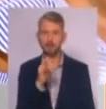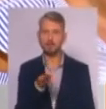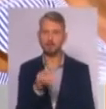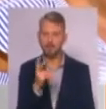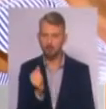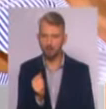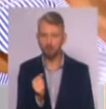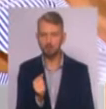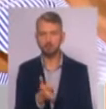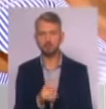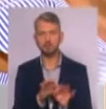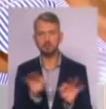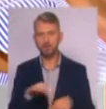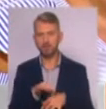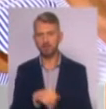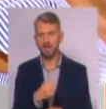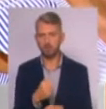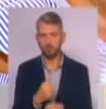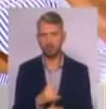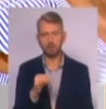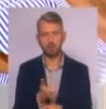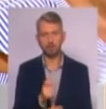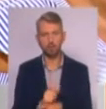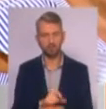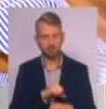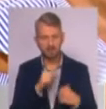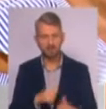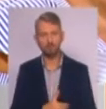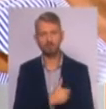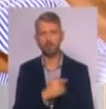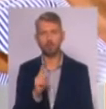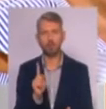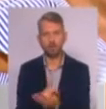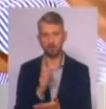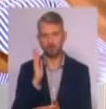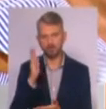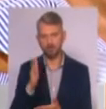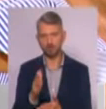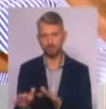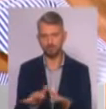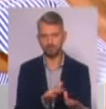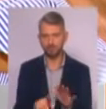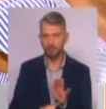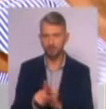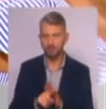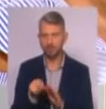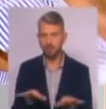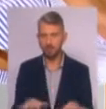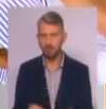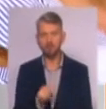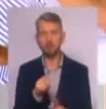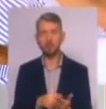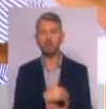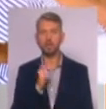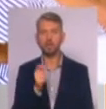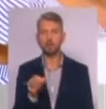замечательно проведена робота. І дуже іскренне желаємо удачі вам в дальнейших починаннях в цьому місці. А вопрос хотів би